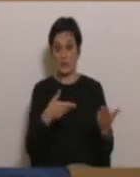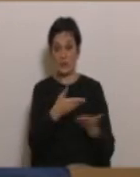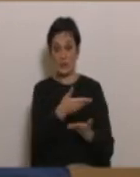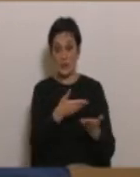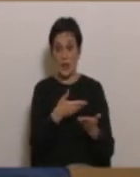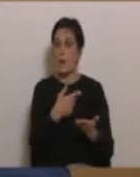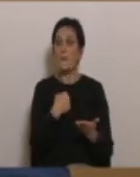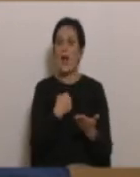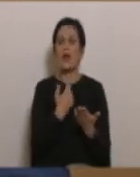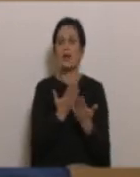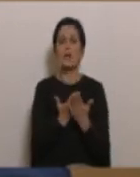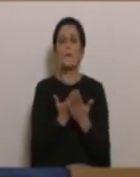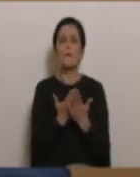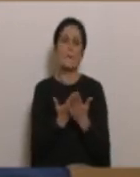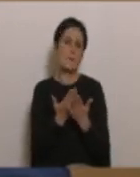მე მაგალითად